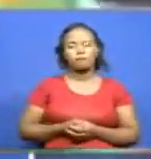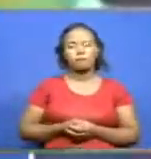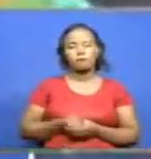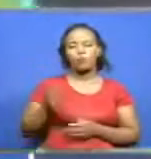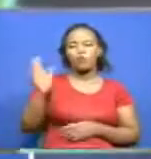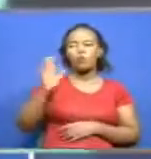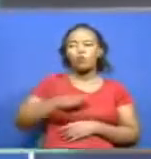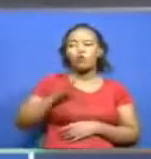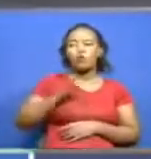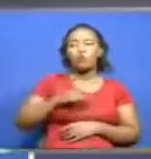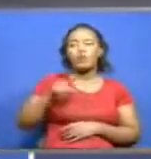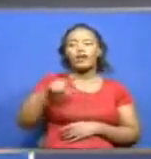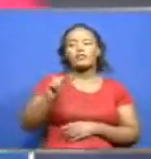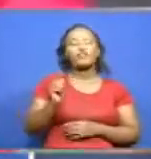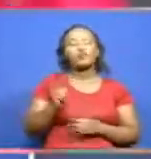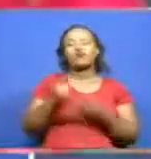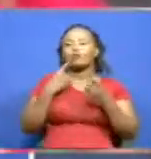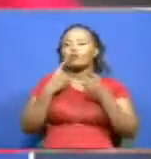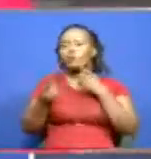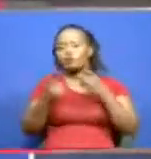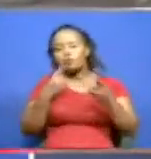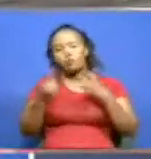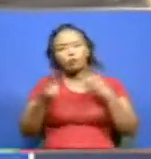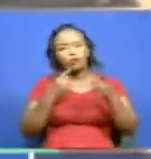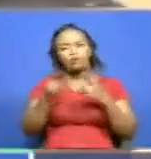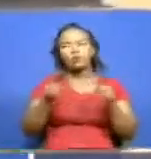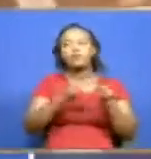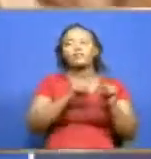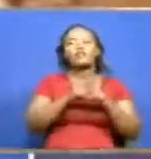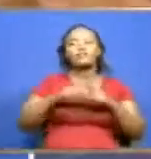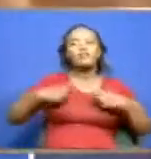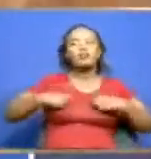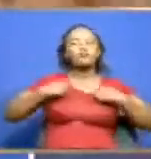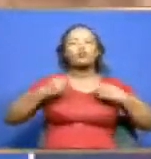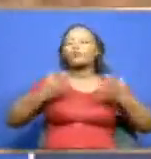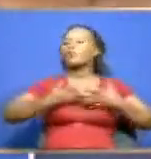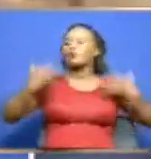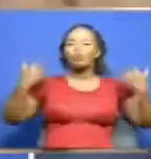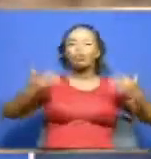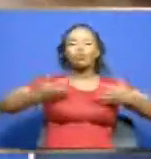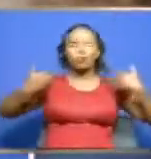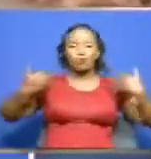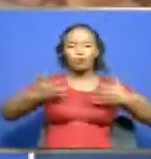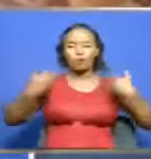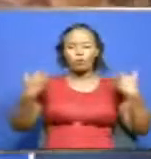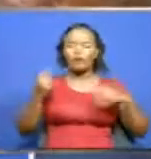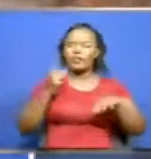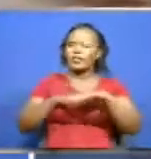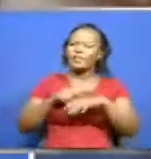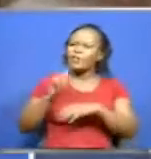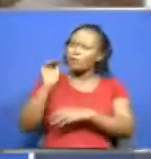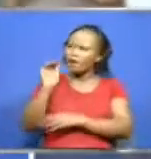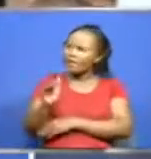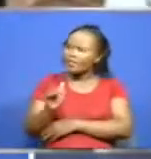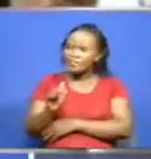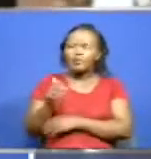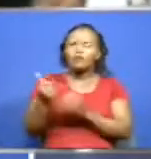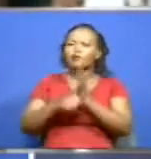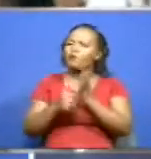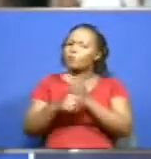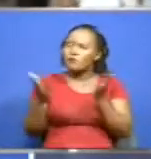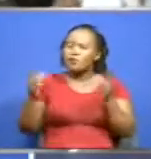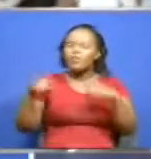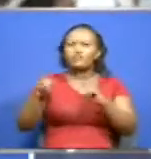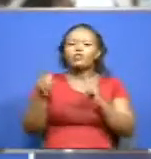Alikuwa akizungumza na nafsi yake huku akitoa nguo zake na kusalia uchi. Alipoulizwa maswali, alizua vurugu